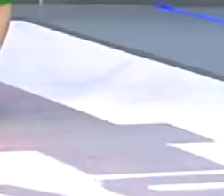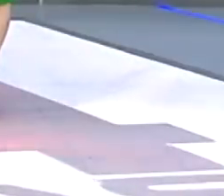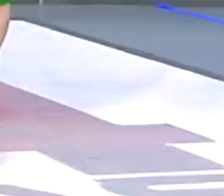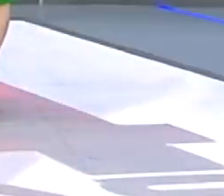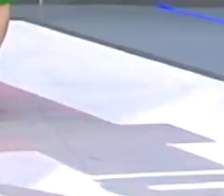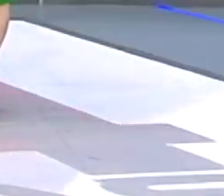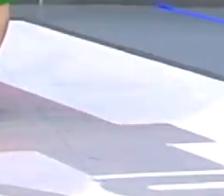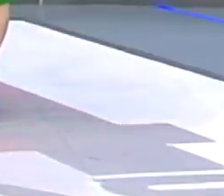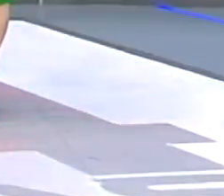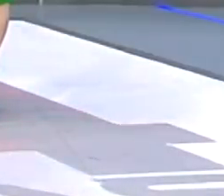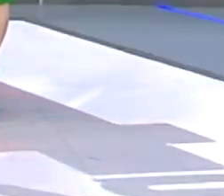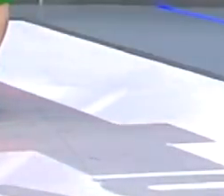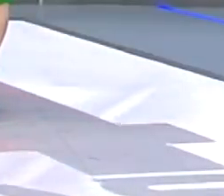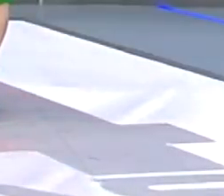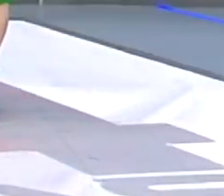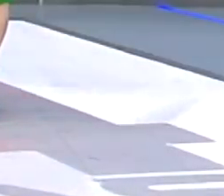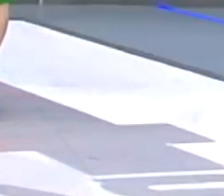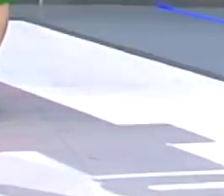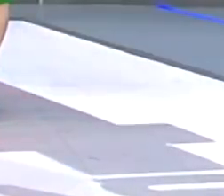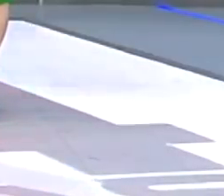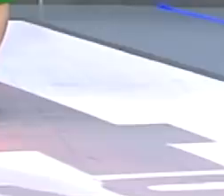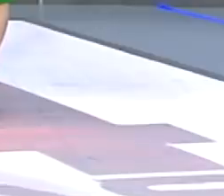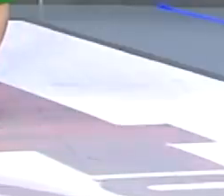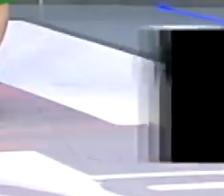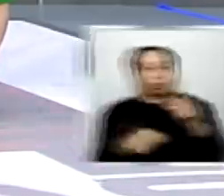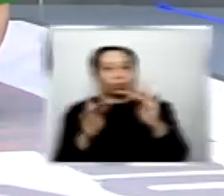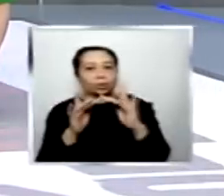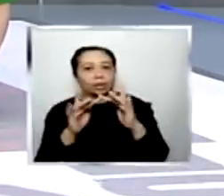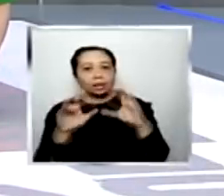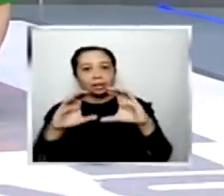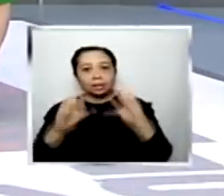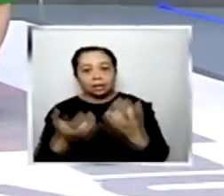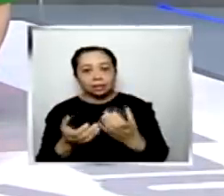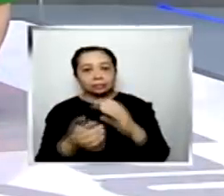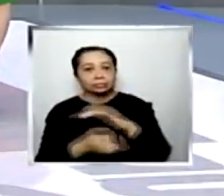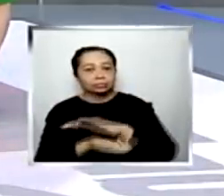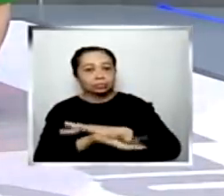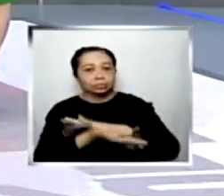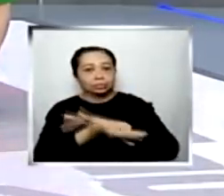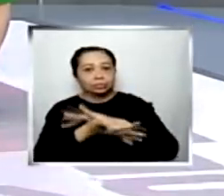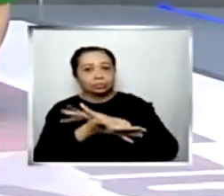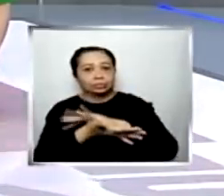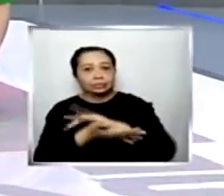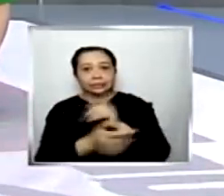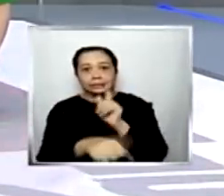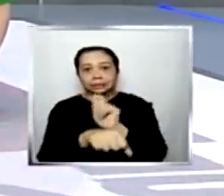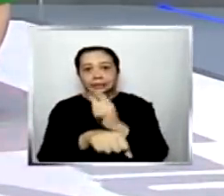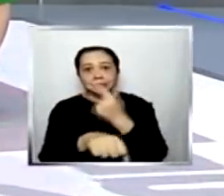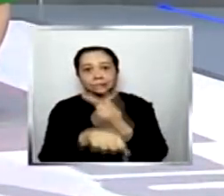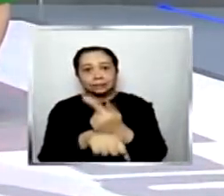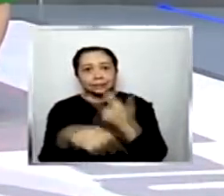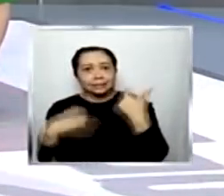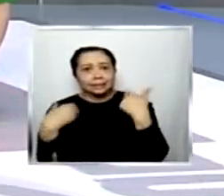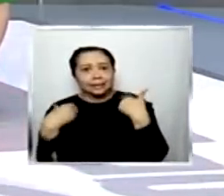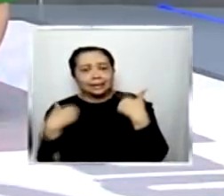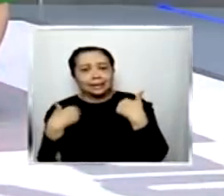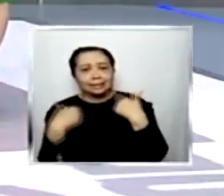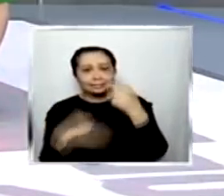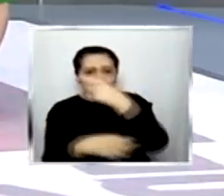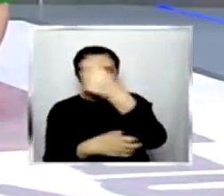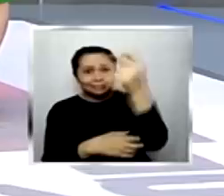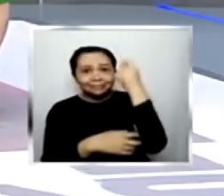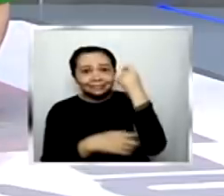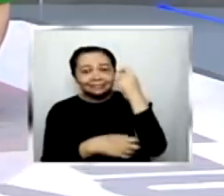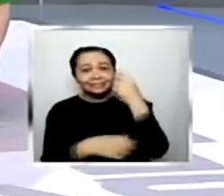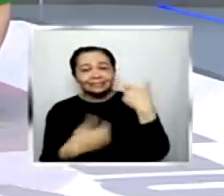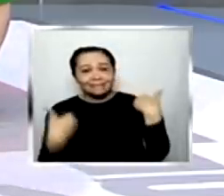Habang ang ibang eskwelahan po may online classes dahil sa COVID-19, sa Taguig, meron pong cyber graduation.